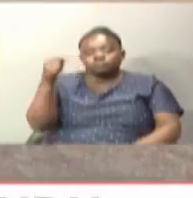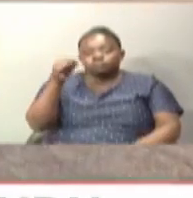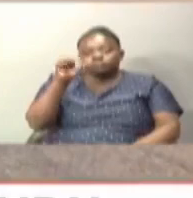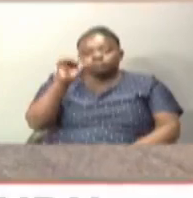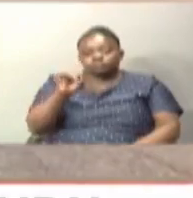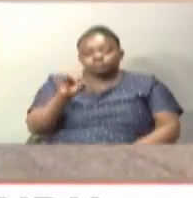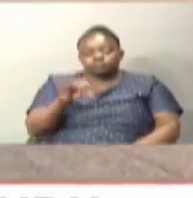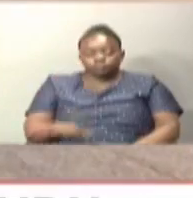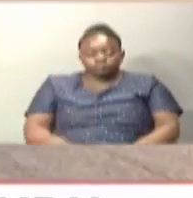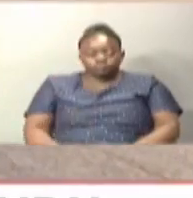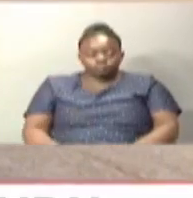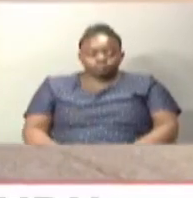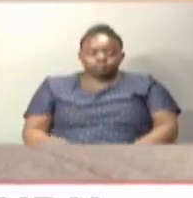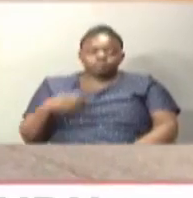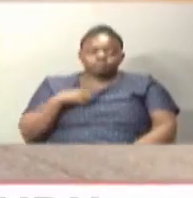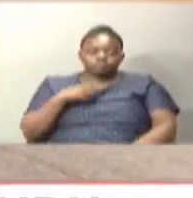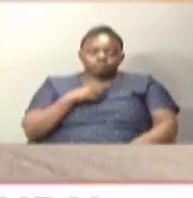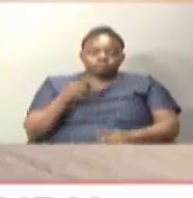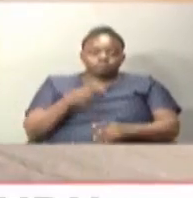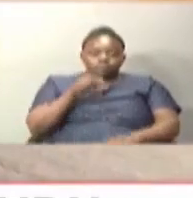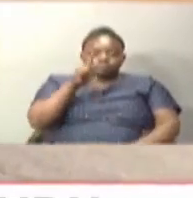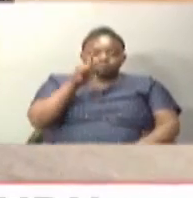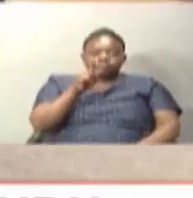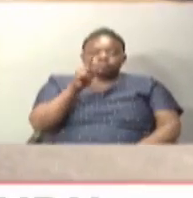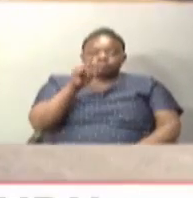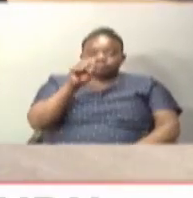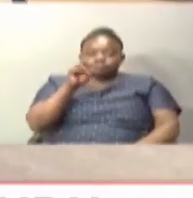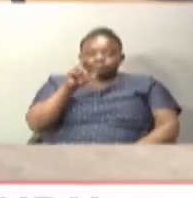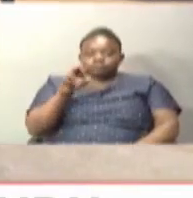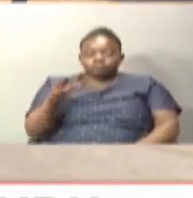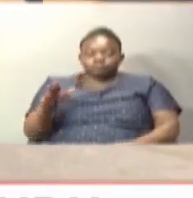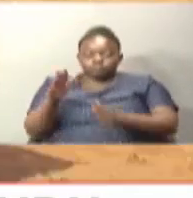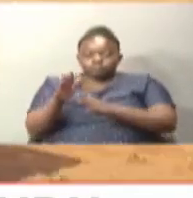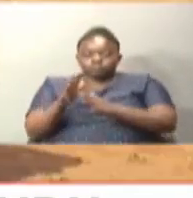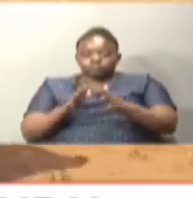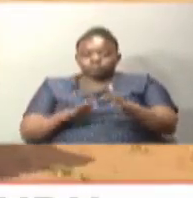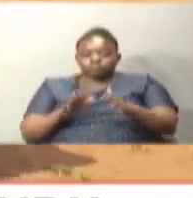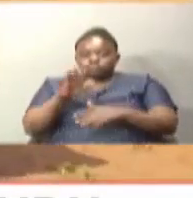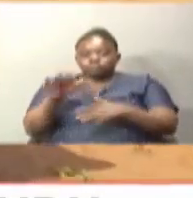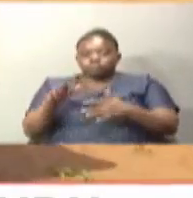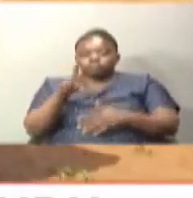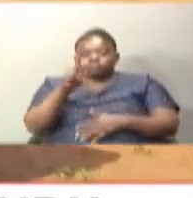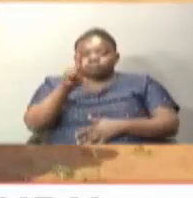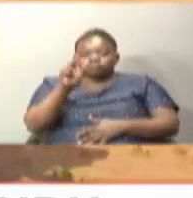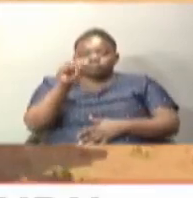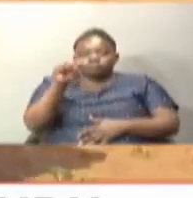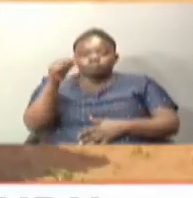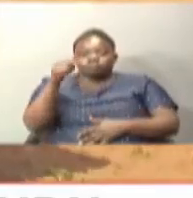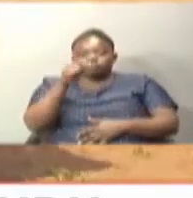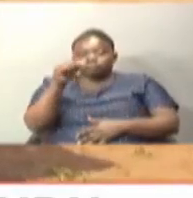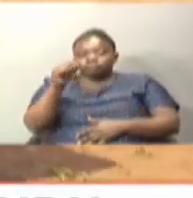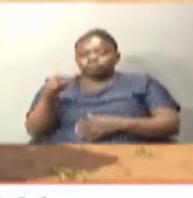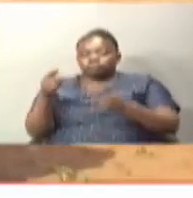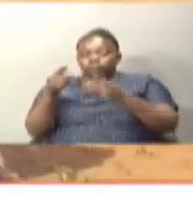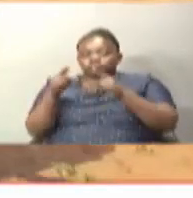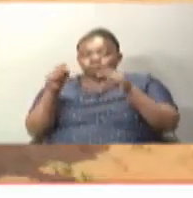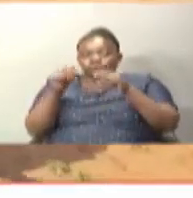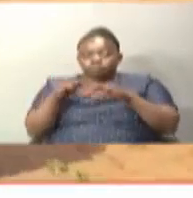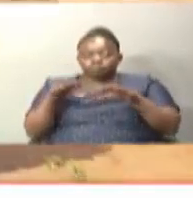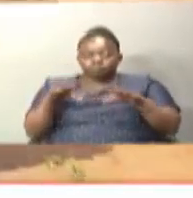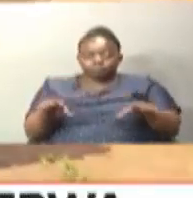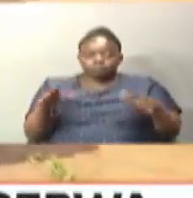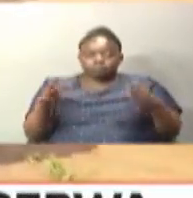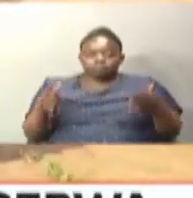Banamaji okuva ekira nga baddumirwa Kanotwa Hasali bakoze bulungi wansi mu bitundu by'e Kasangati eby'enjawulo okubadde mu katale k'e